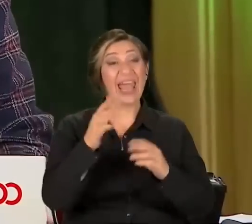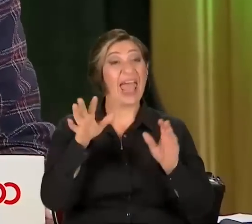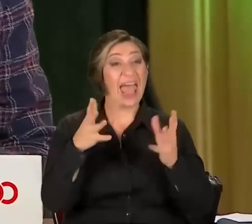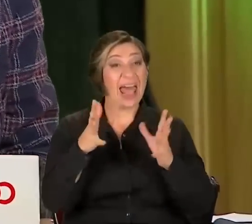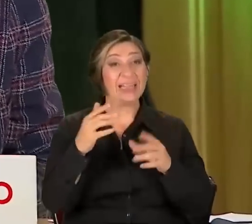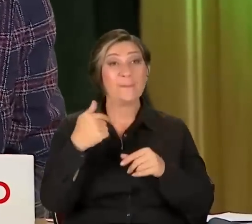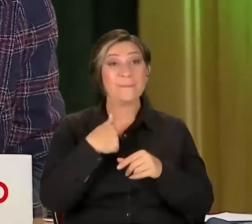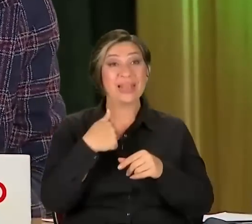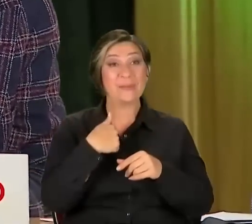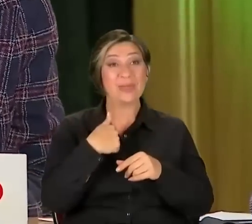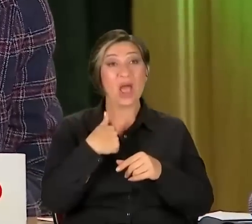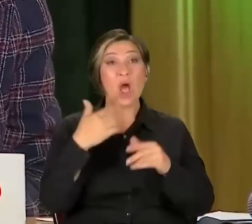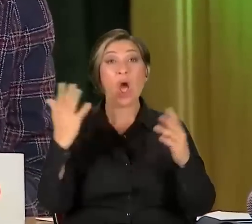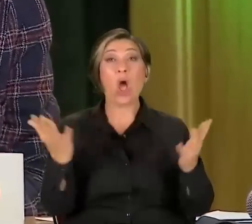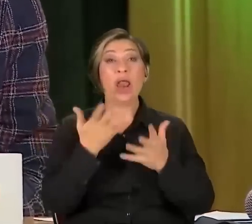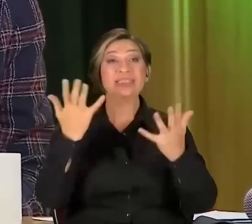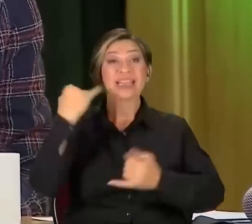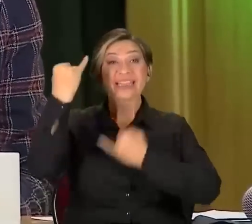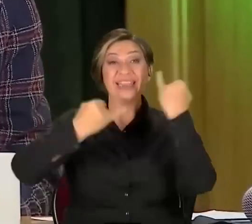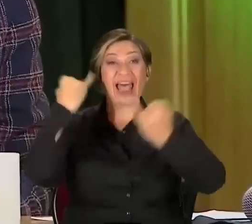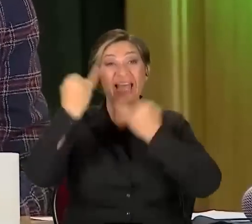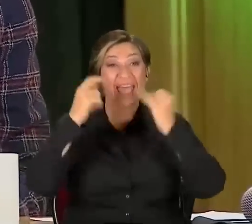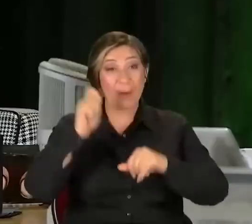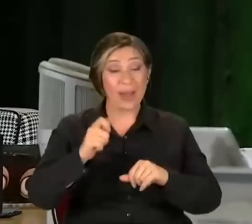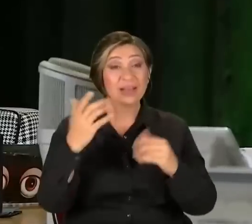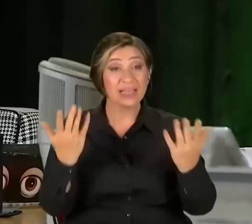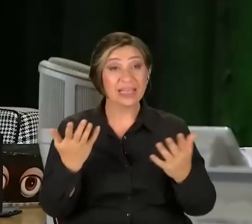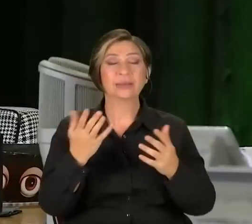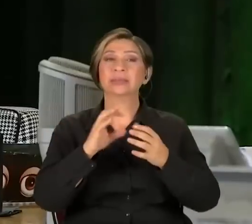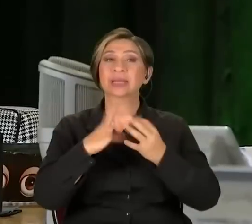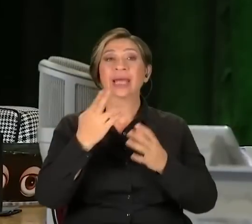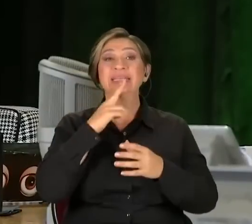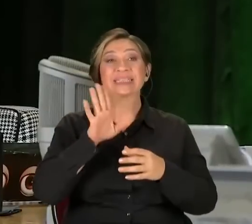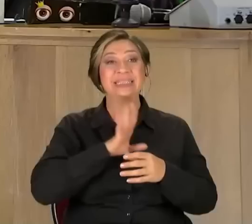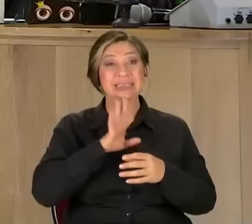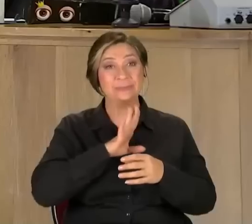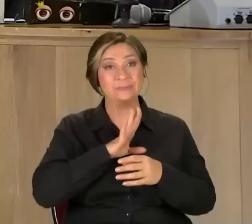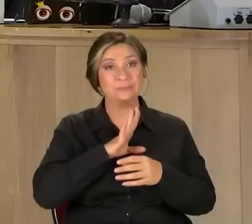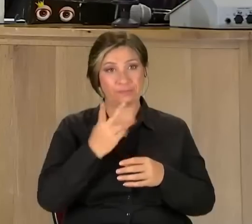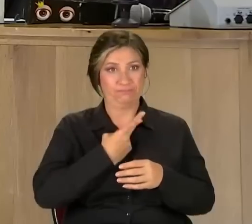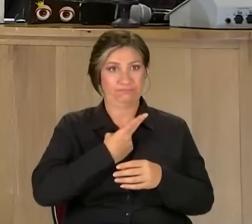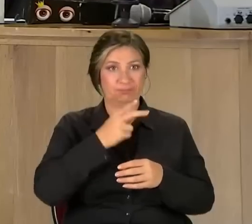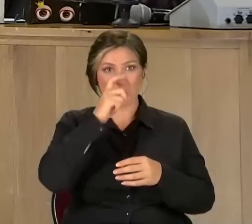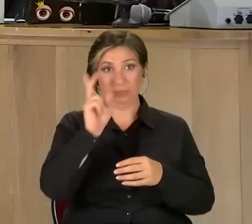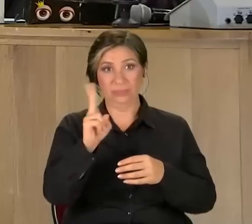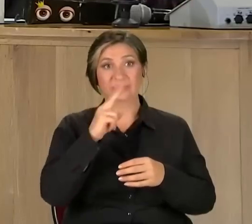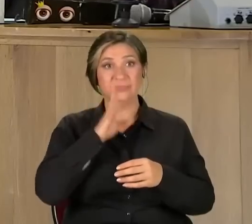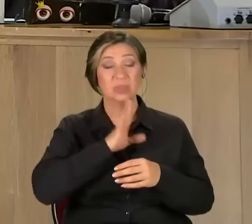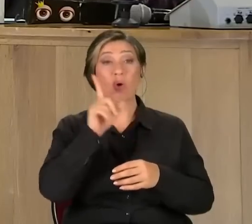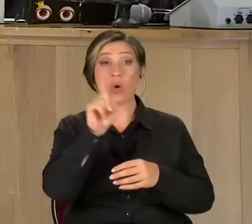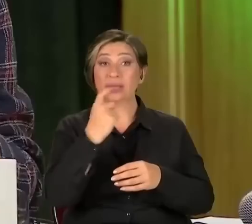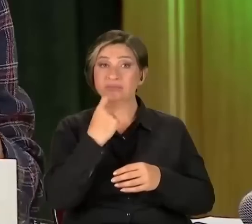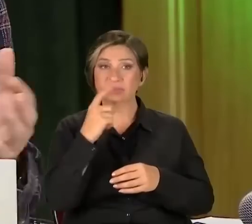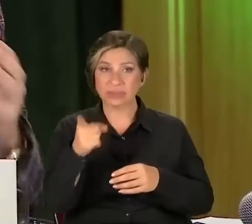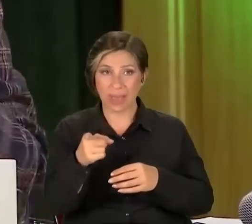herhalde benimle öylesine dalga geçer ki. Çünkü genelde kızım, tabii ki bu benim kızım 10